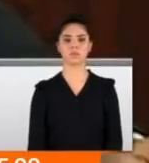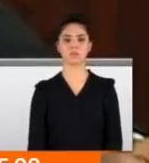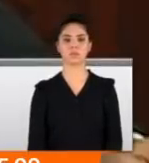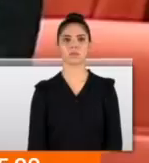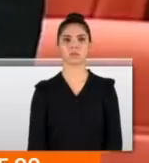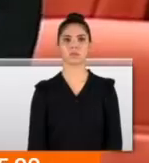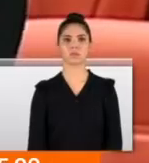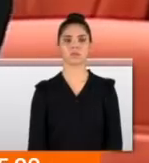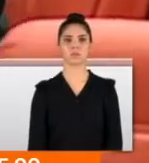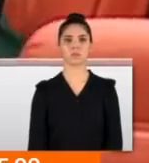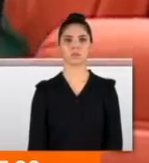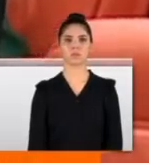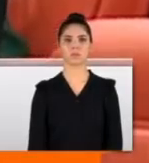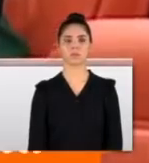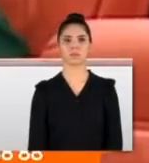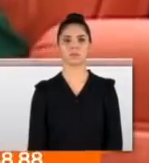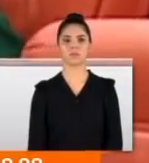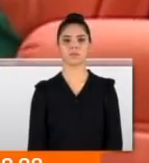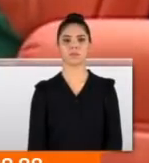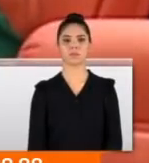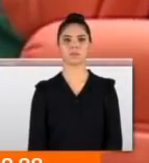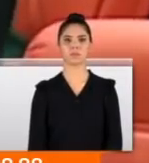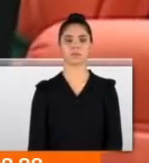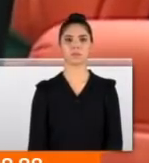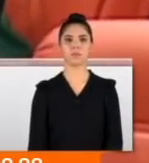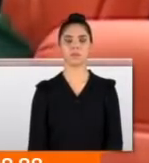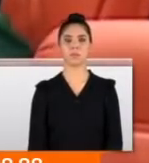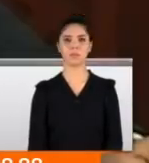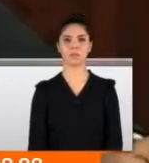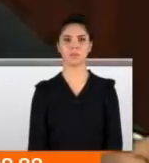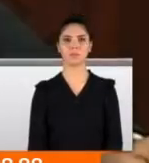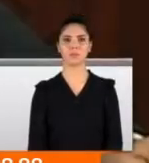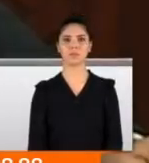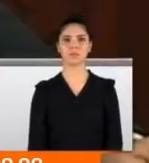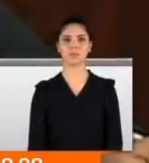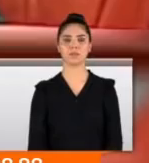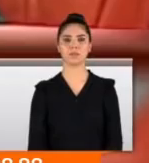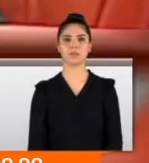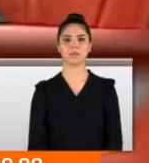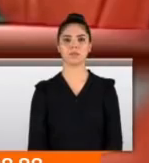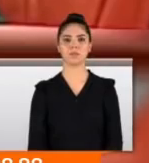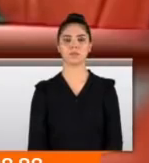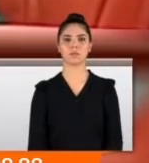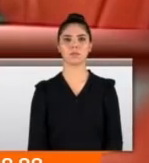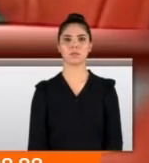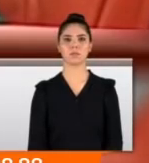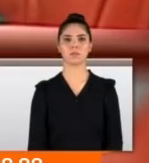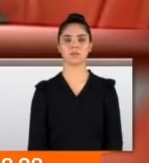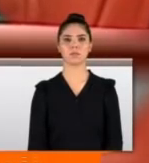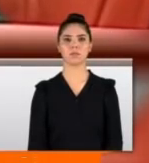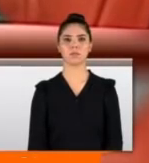Halk Partisi'nde orduya söz söyleyen bir tek kişi, bir tek milletvekili yoktur. Yaptıkları